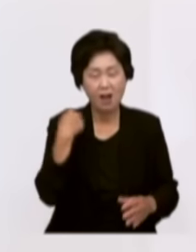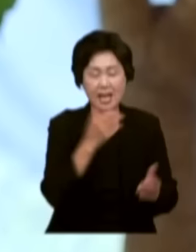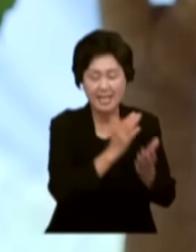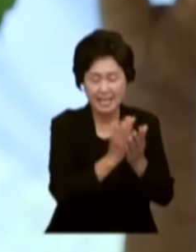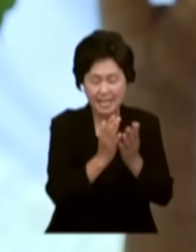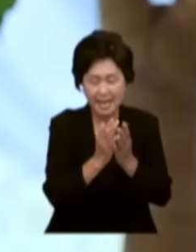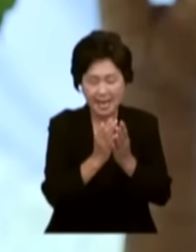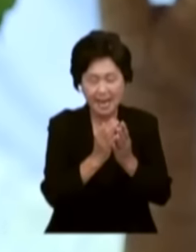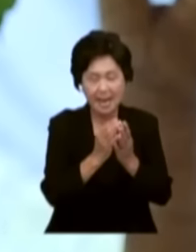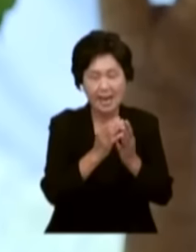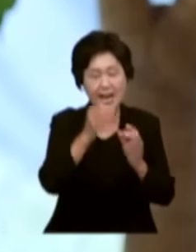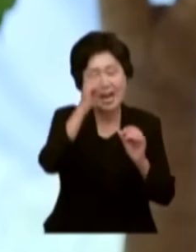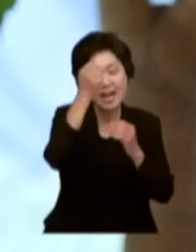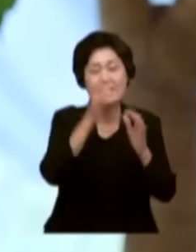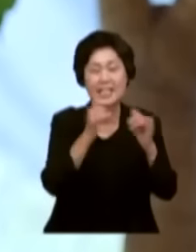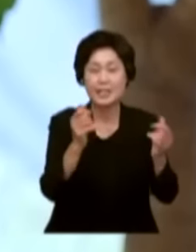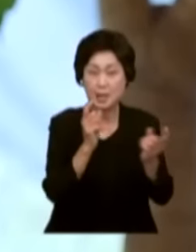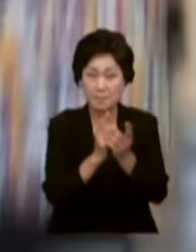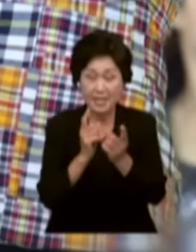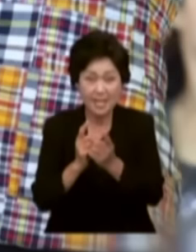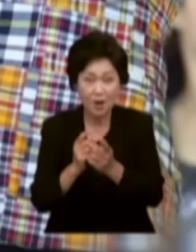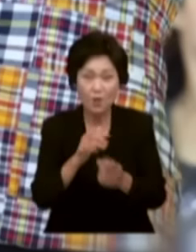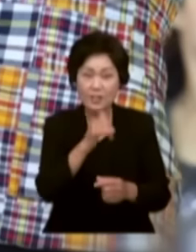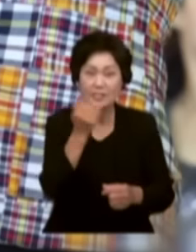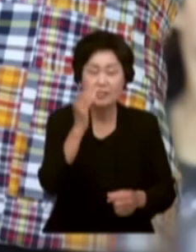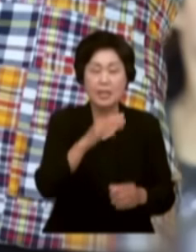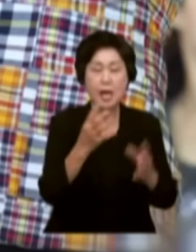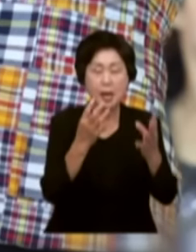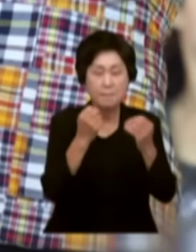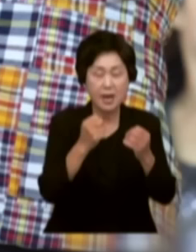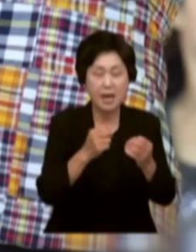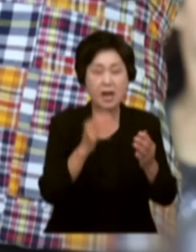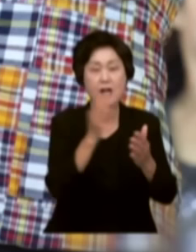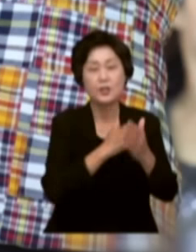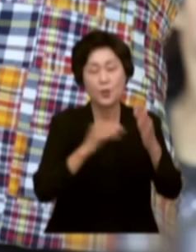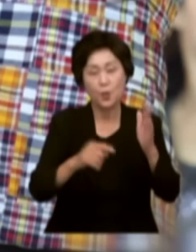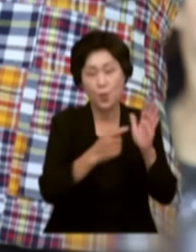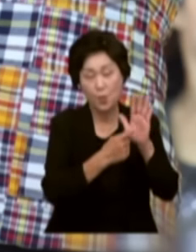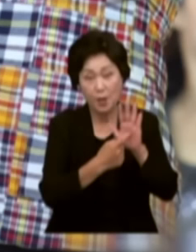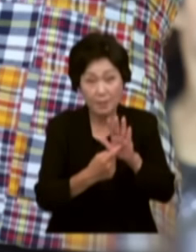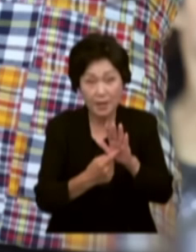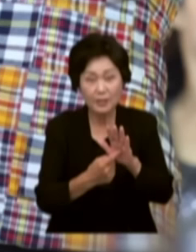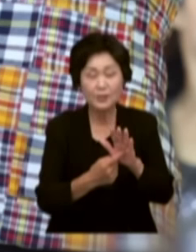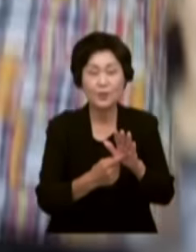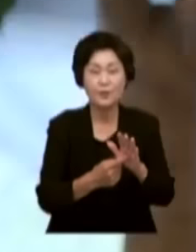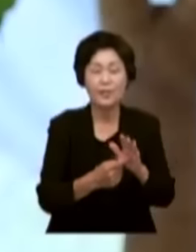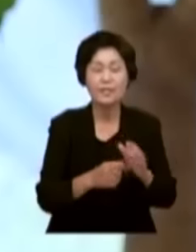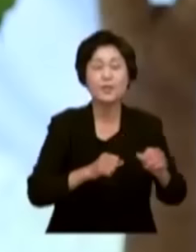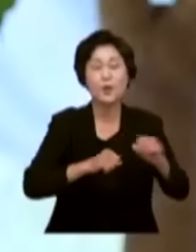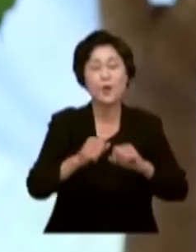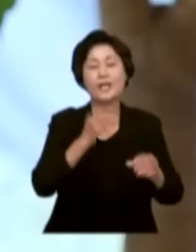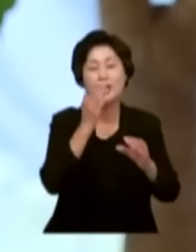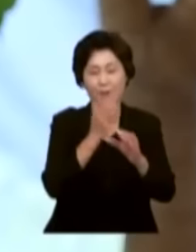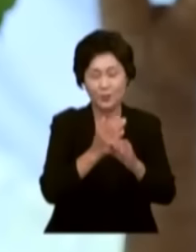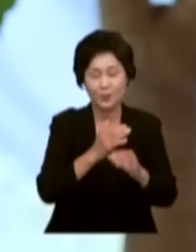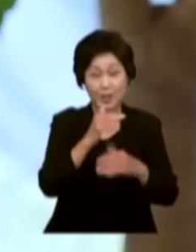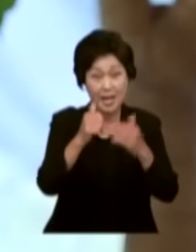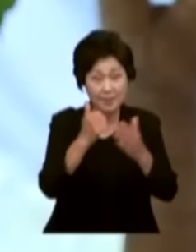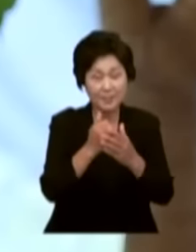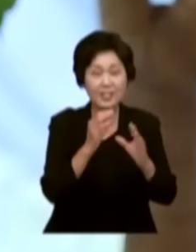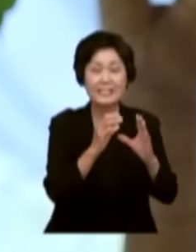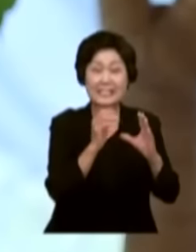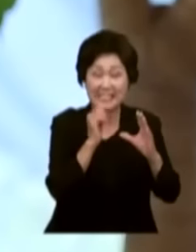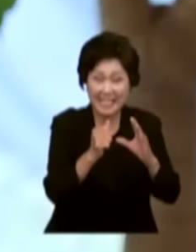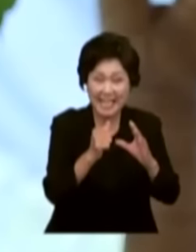만나셨죠. 이외에도 아침 방송, 예능, 수많은 공개 방송에서 MC와 리포터, 패널로 활약 중이시고요. 하나님께서